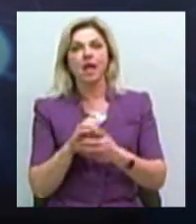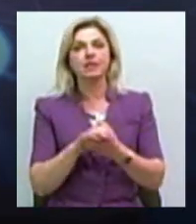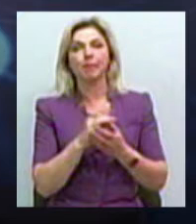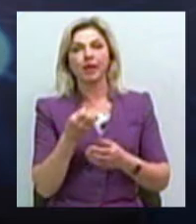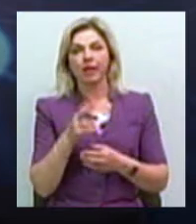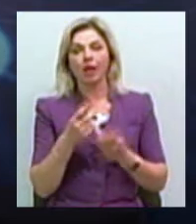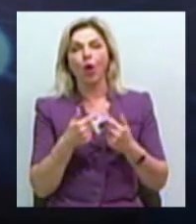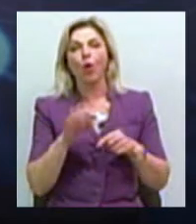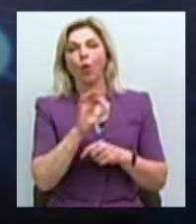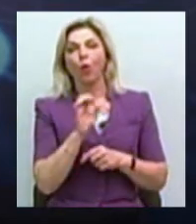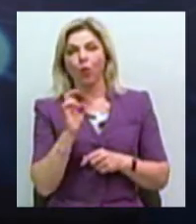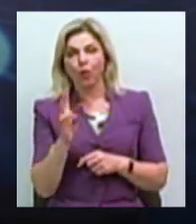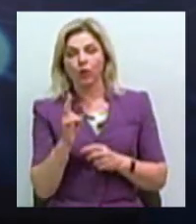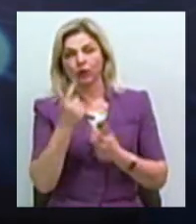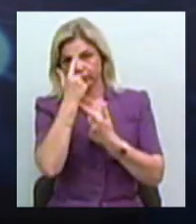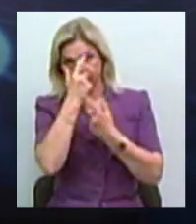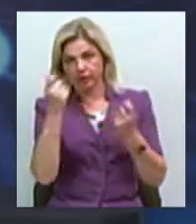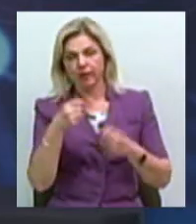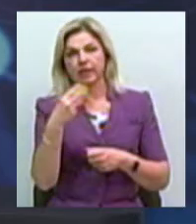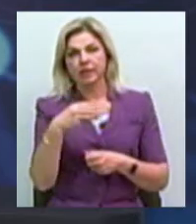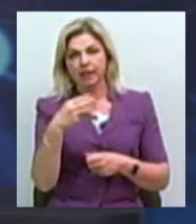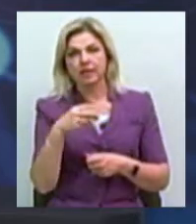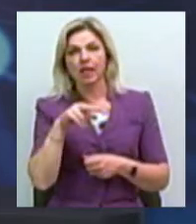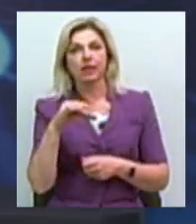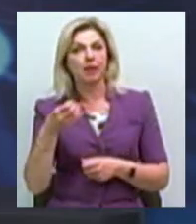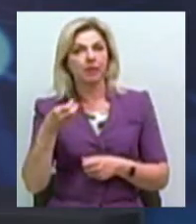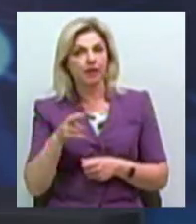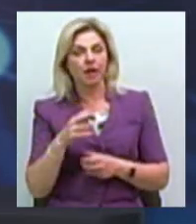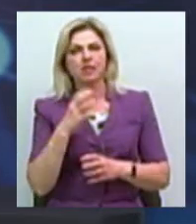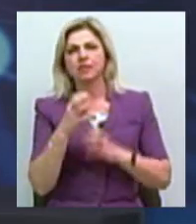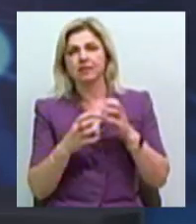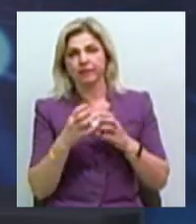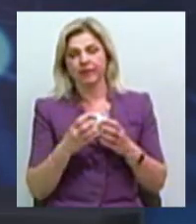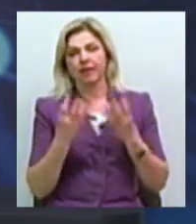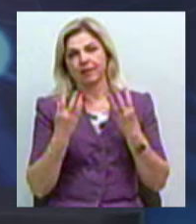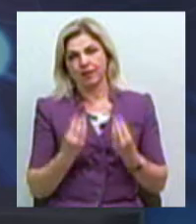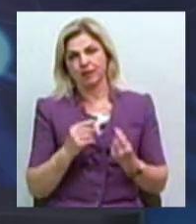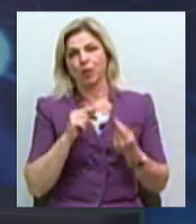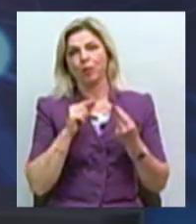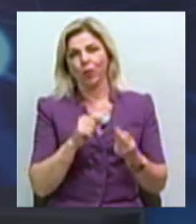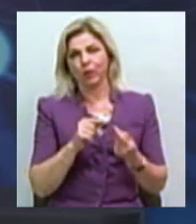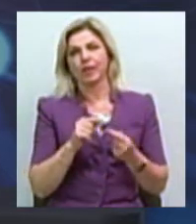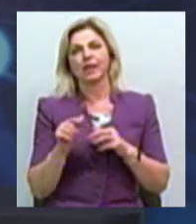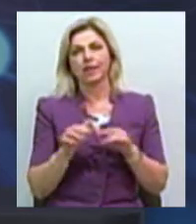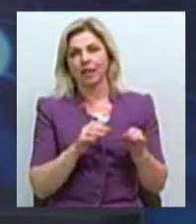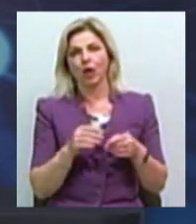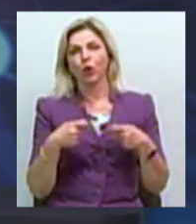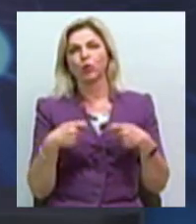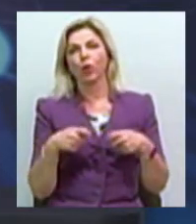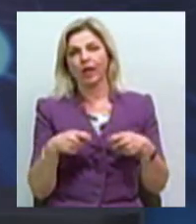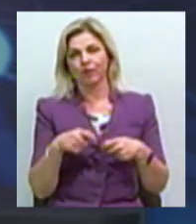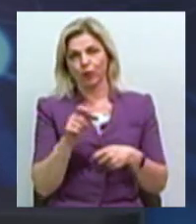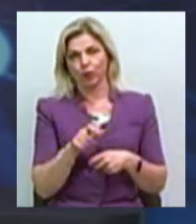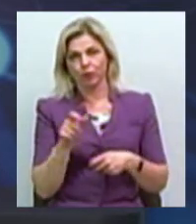Організації Об'єднаних Націй проголосила 30 липня Всесвітнім днем протидії торгівлі людьми,